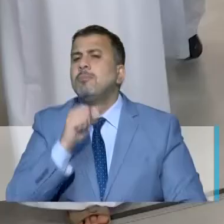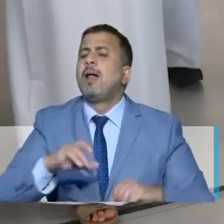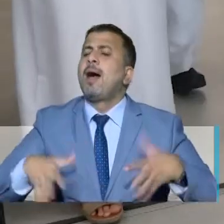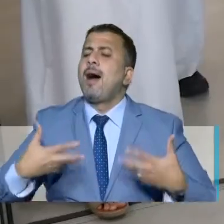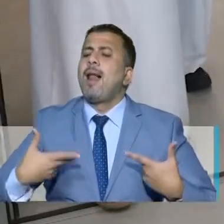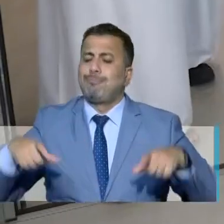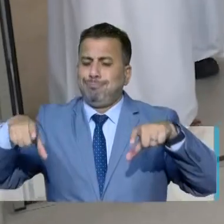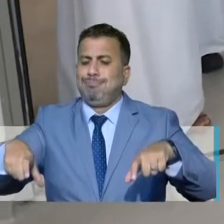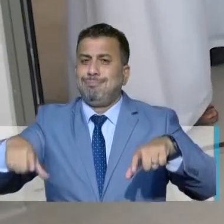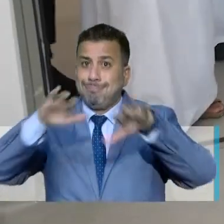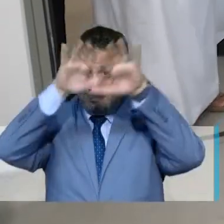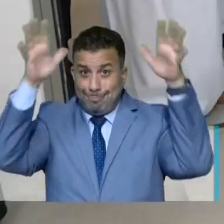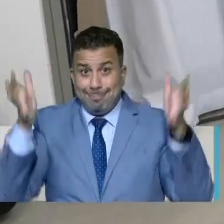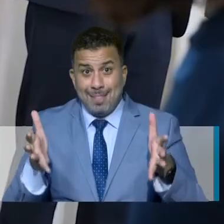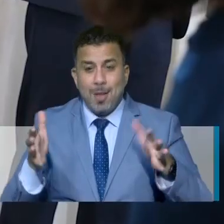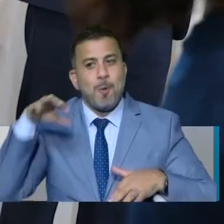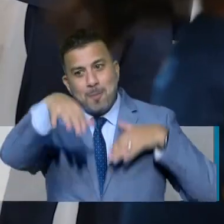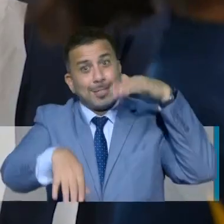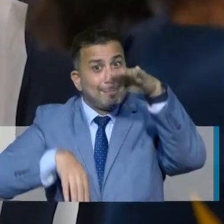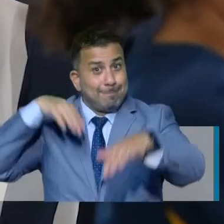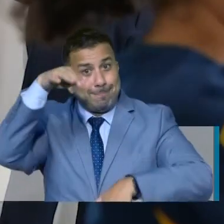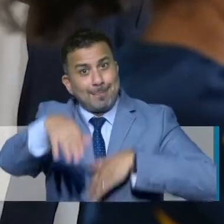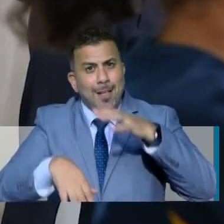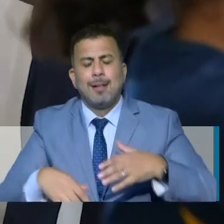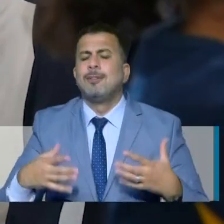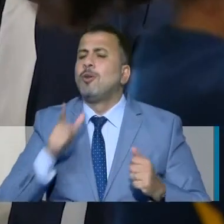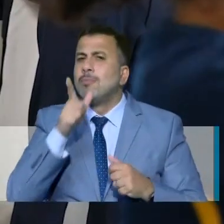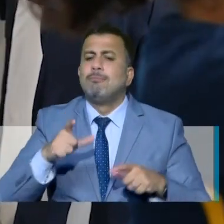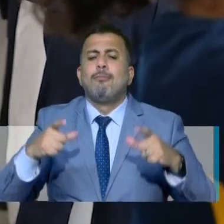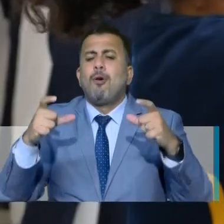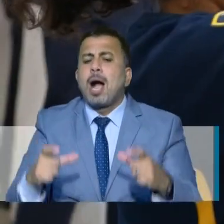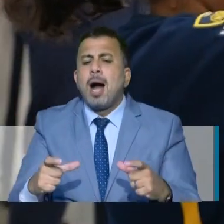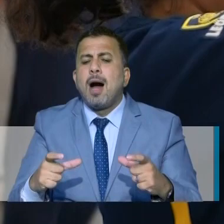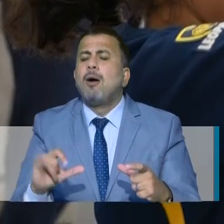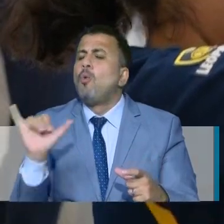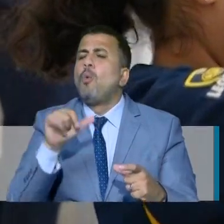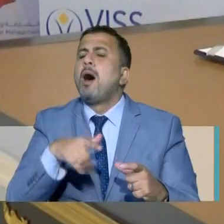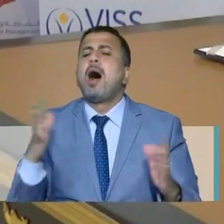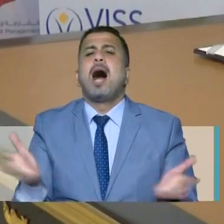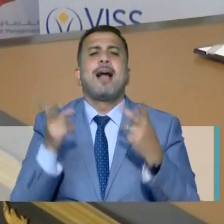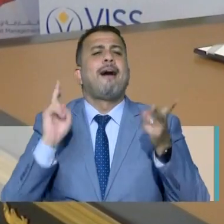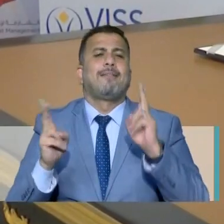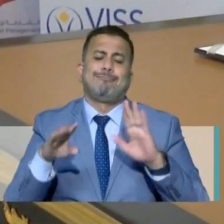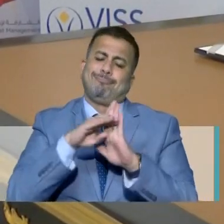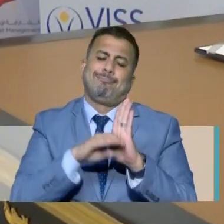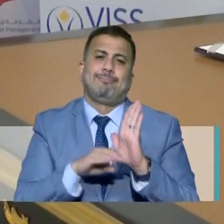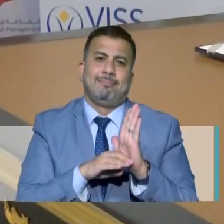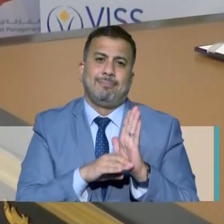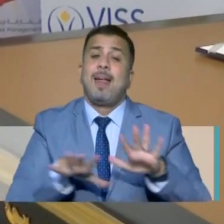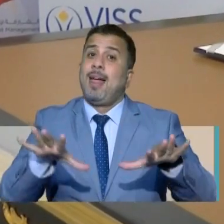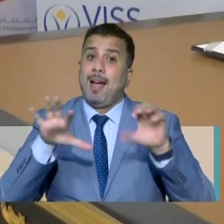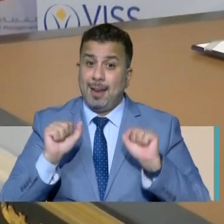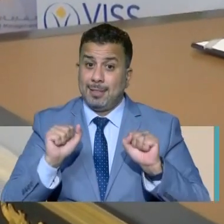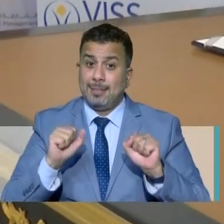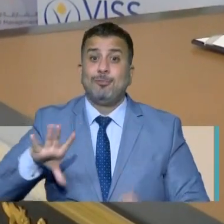مغطاه ومسبح ومرافق صحيه وقاعه متعدده الاغراض عقب